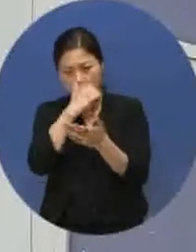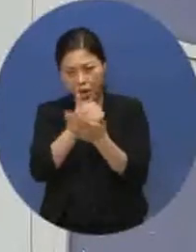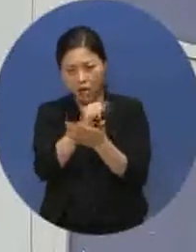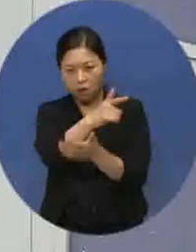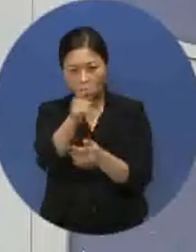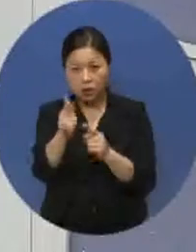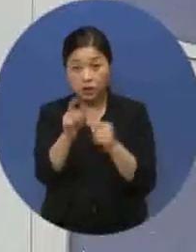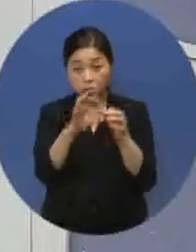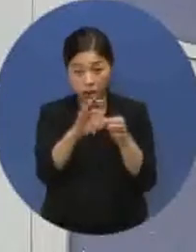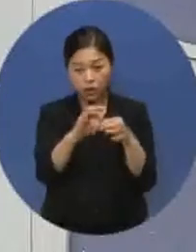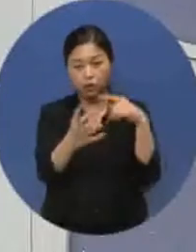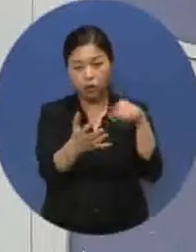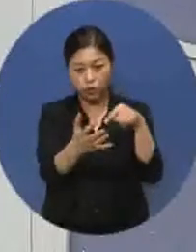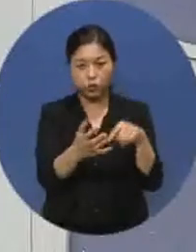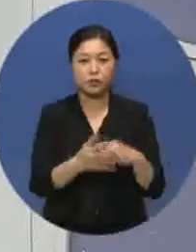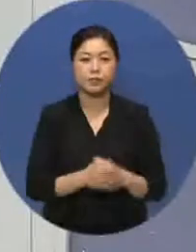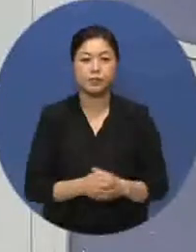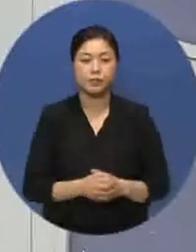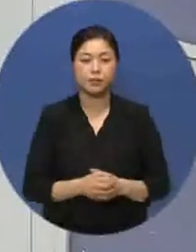대한 교육. 그래서 제가